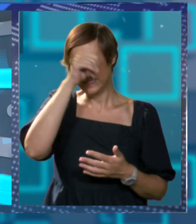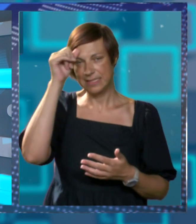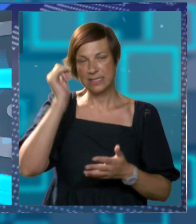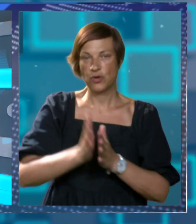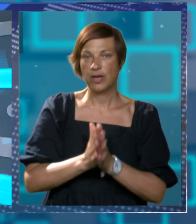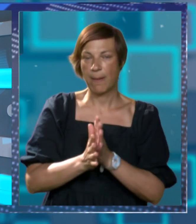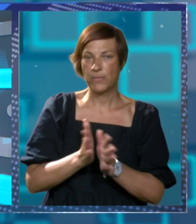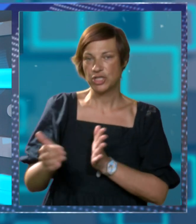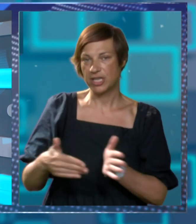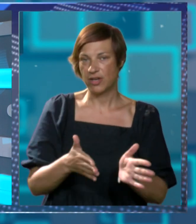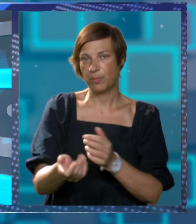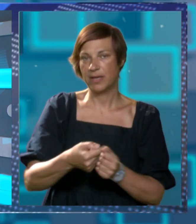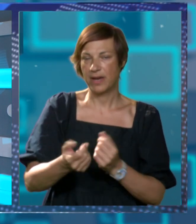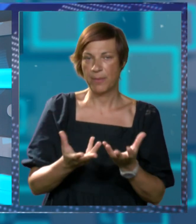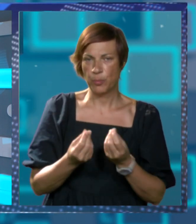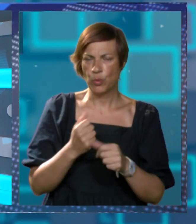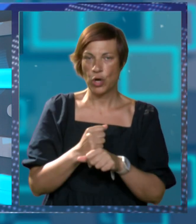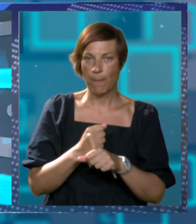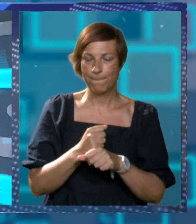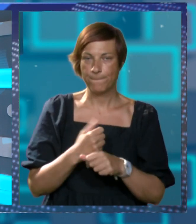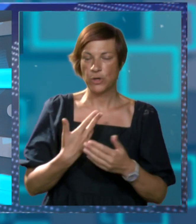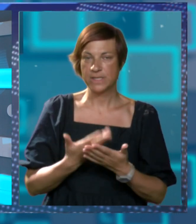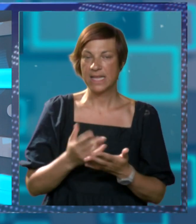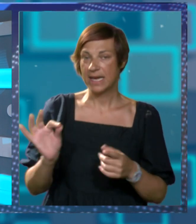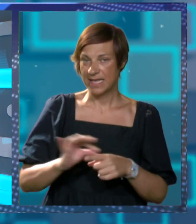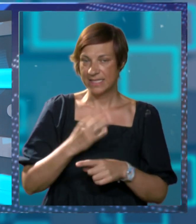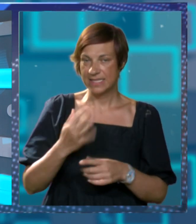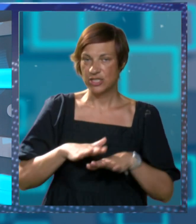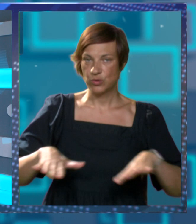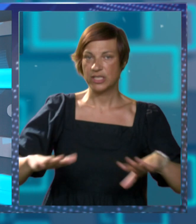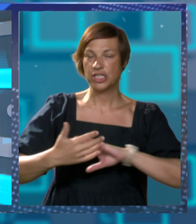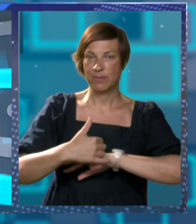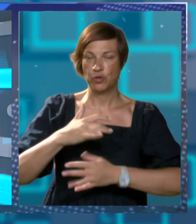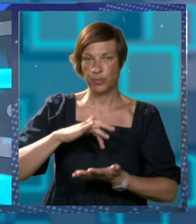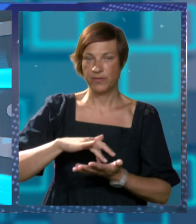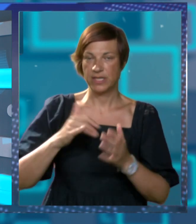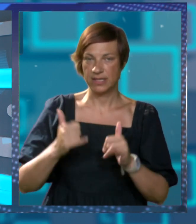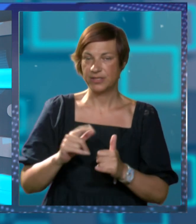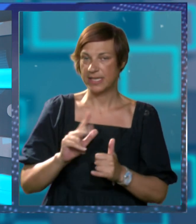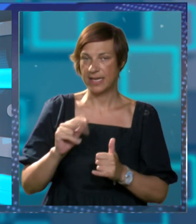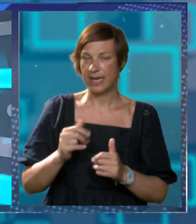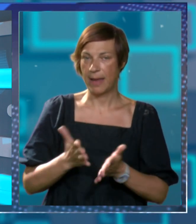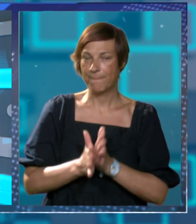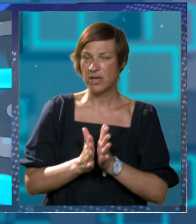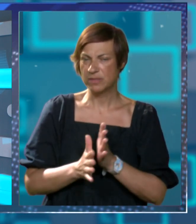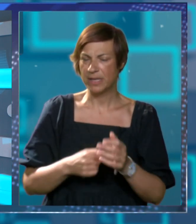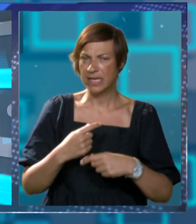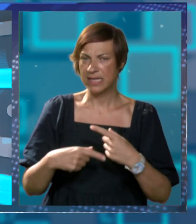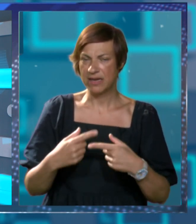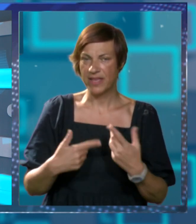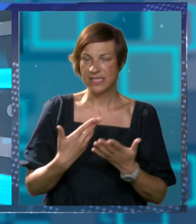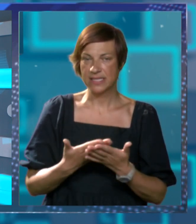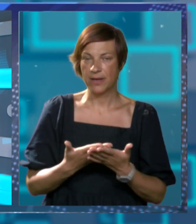Sezona je požara, diljem obale vatrogasci imaju pune ruke posla, no na svu sreću na širem dubrovačkom području do sada nema ozbiljnih